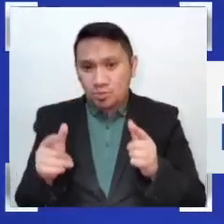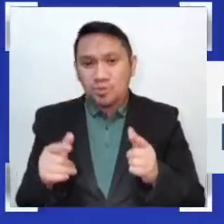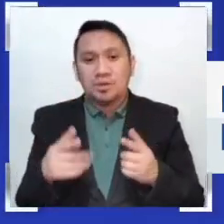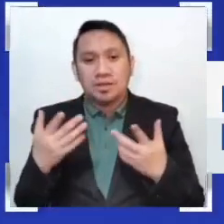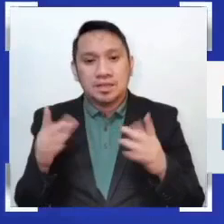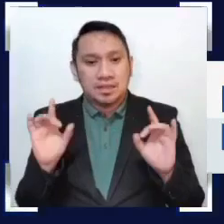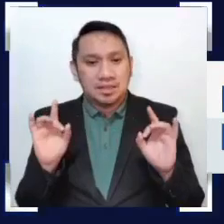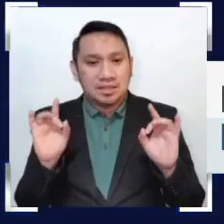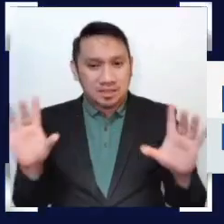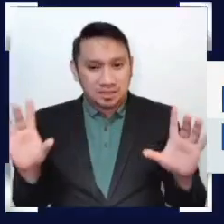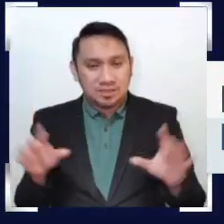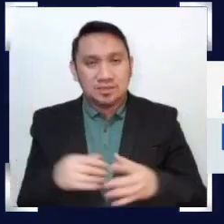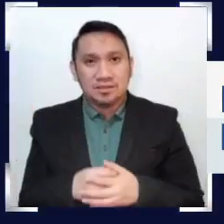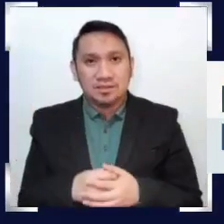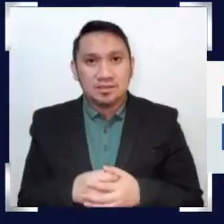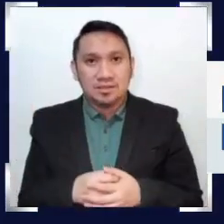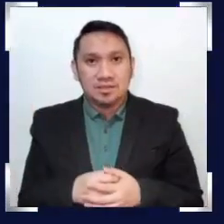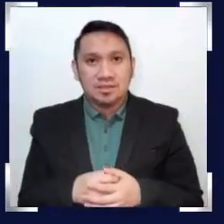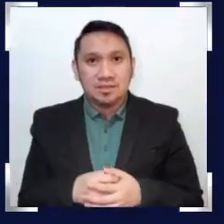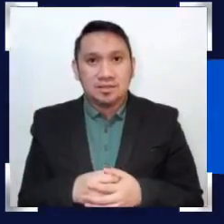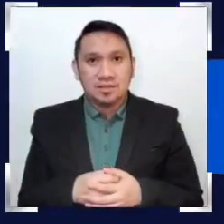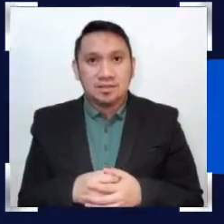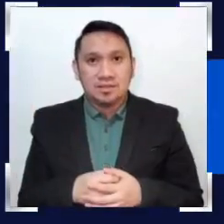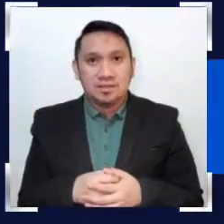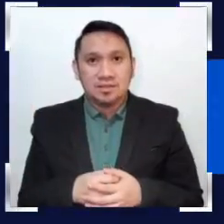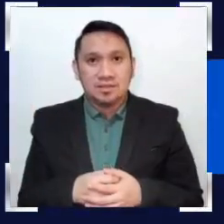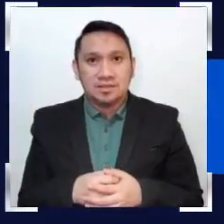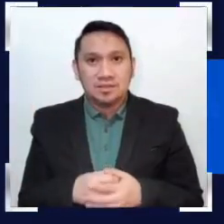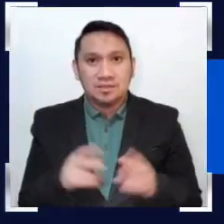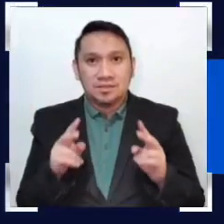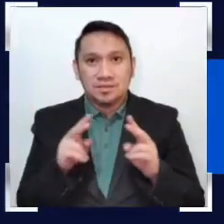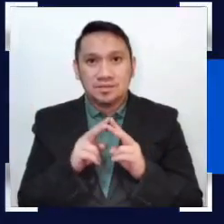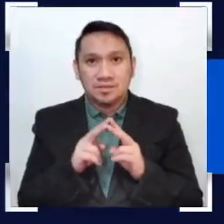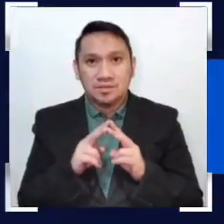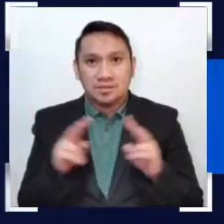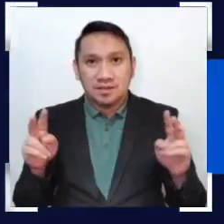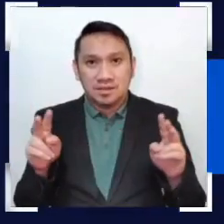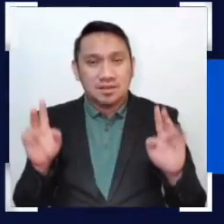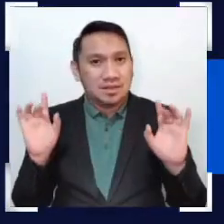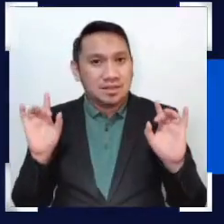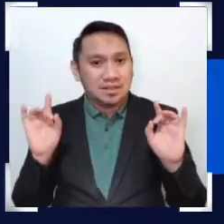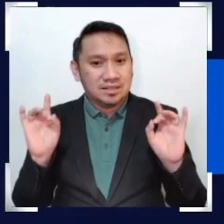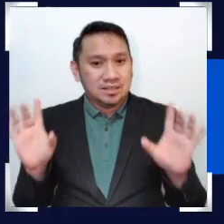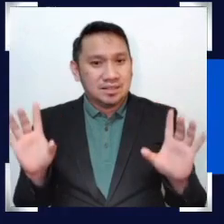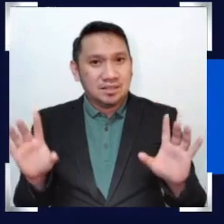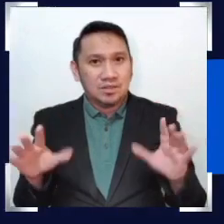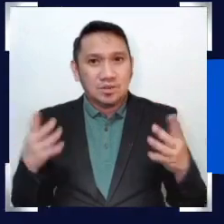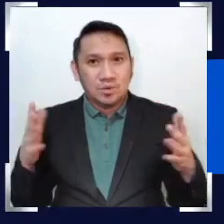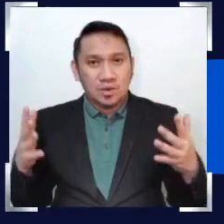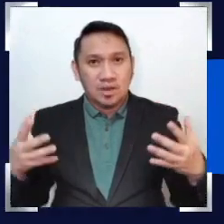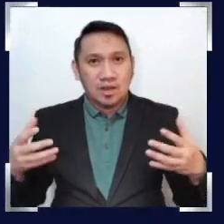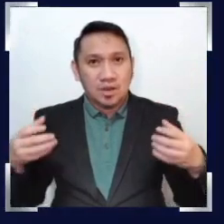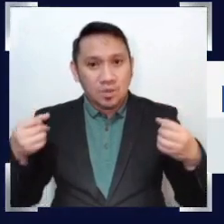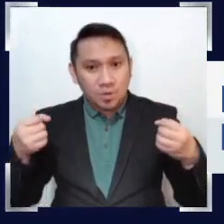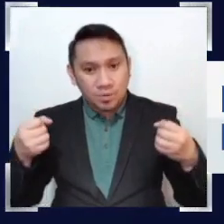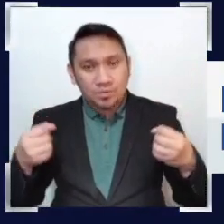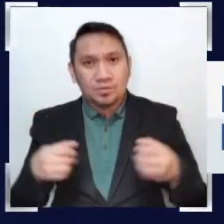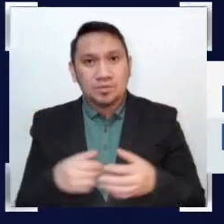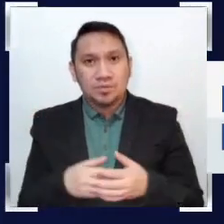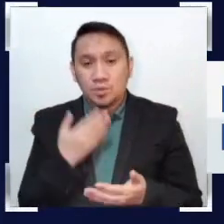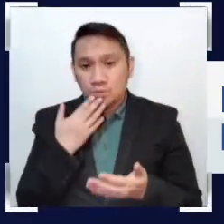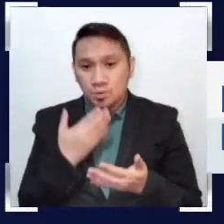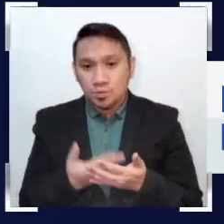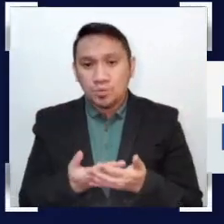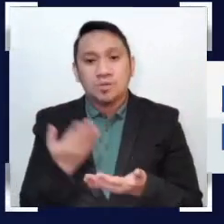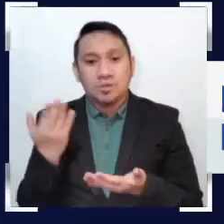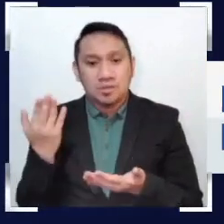viral video. Napakadelikado dahil yung hawakan, yung dulas, salamat nakaupo siya. Pero at the same